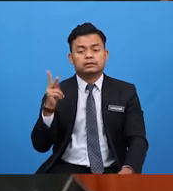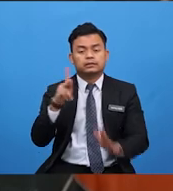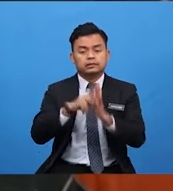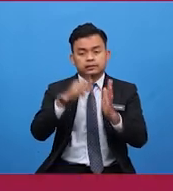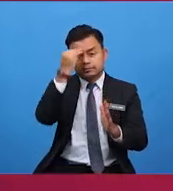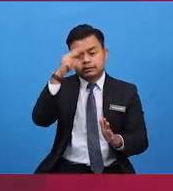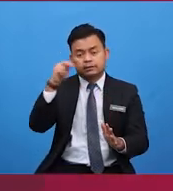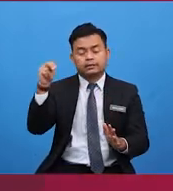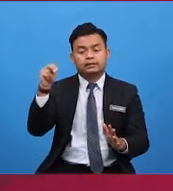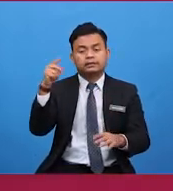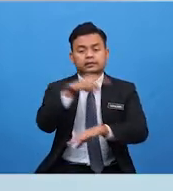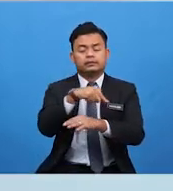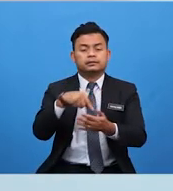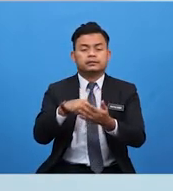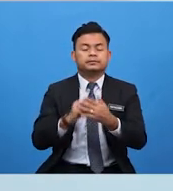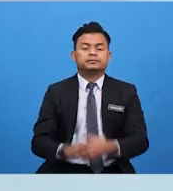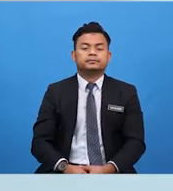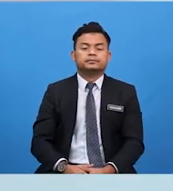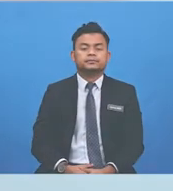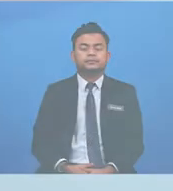pada hari ini.